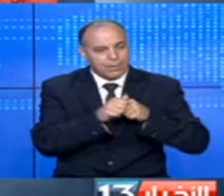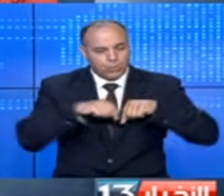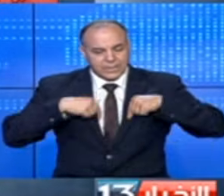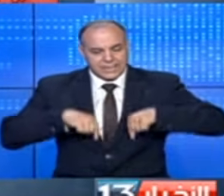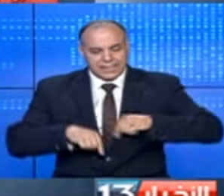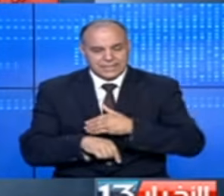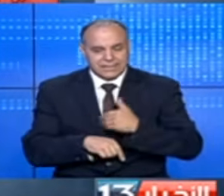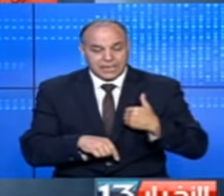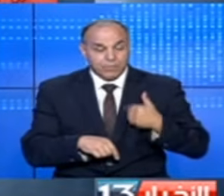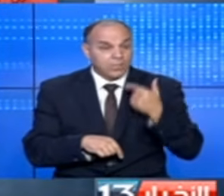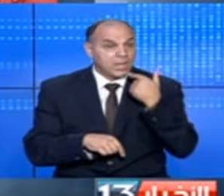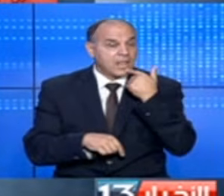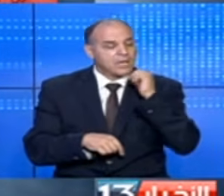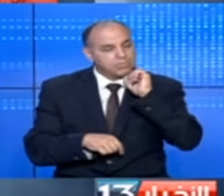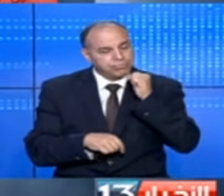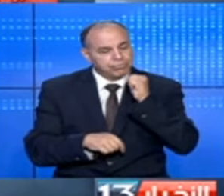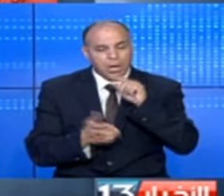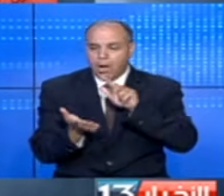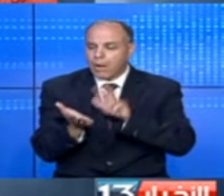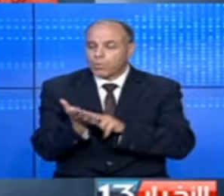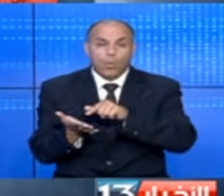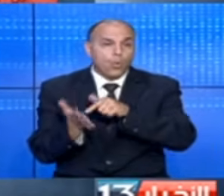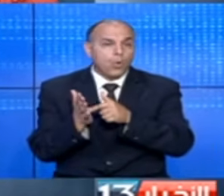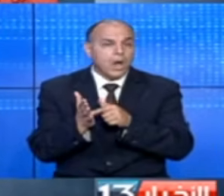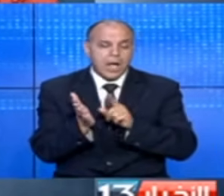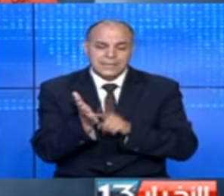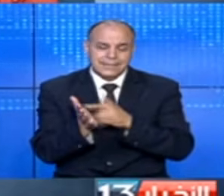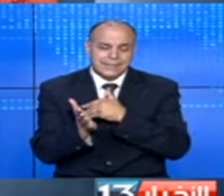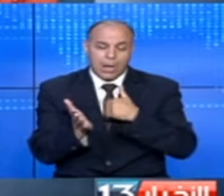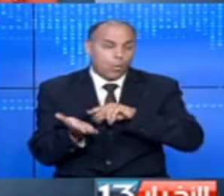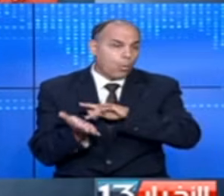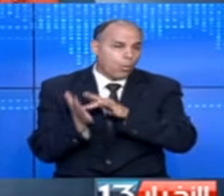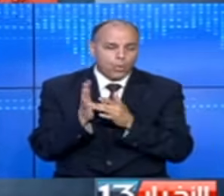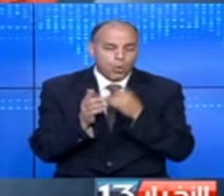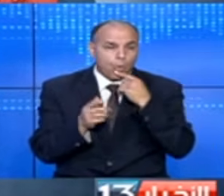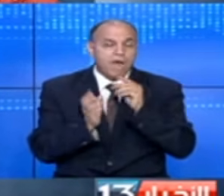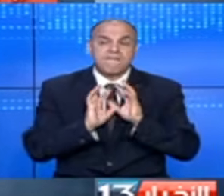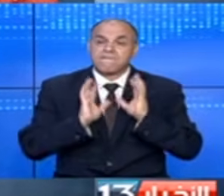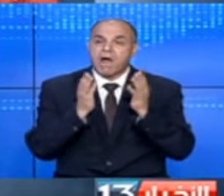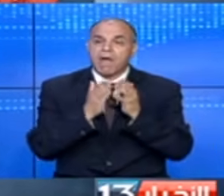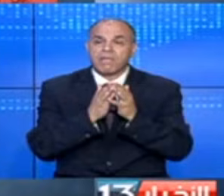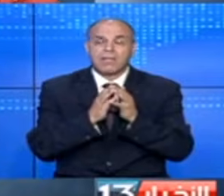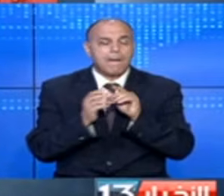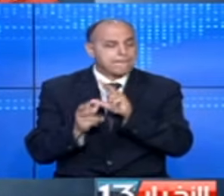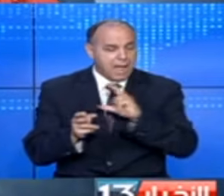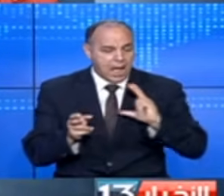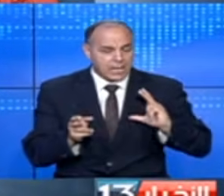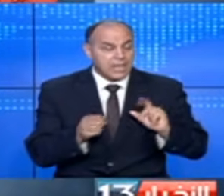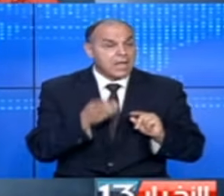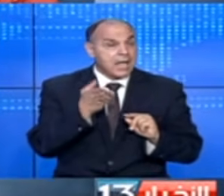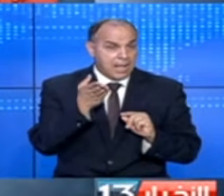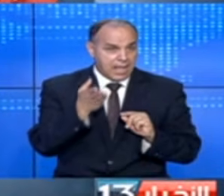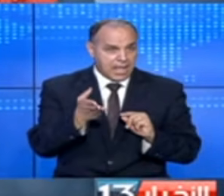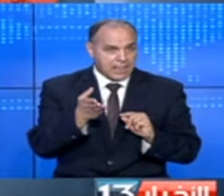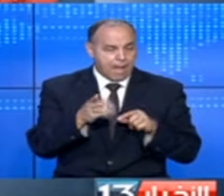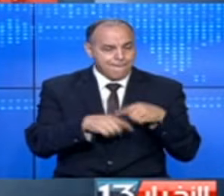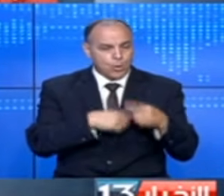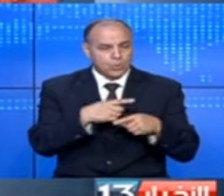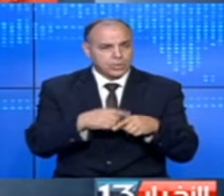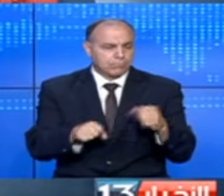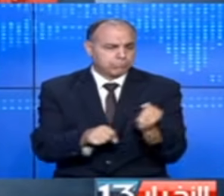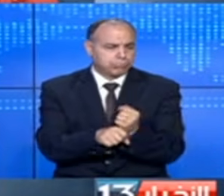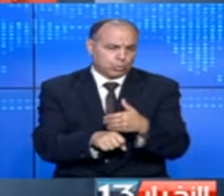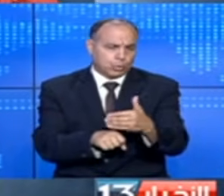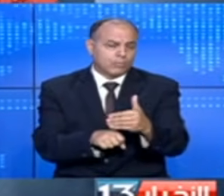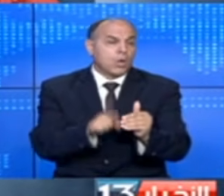لوزارة الصحة. تجديد وتطبيق كافة البروتوكولات بخصوص جميع الفضاءات والمحلات المخول لها، مواصلة